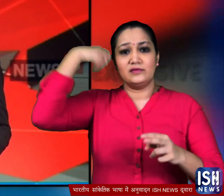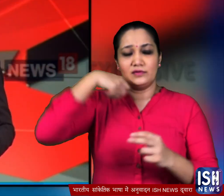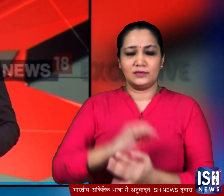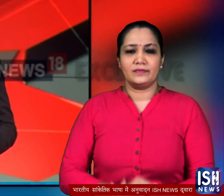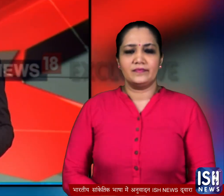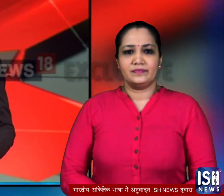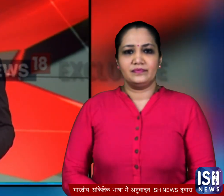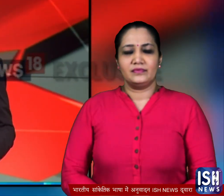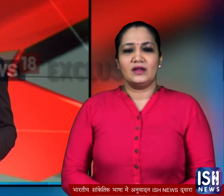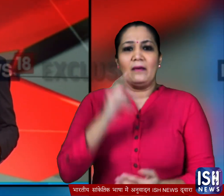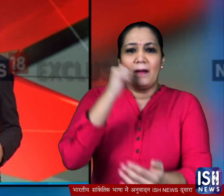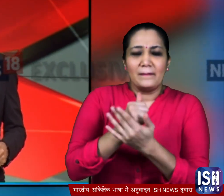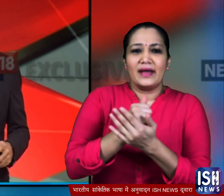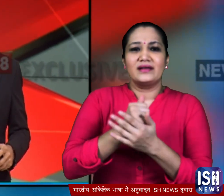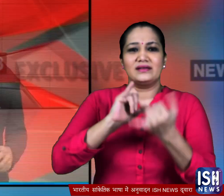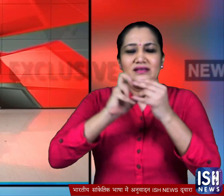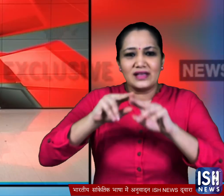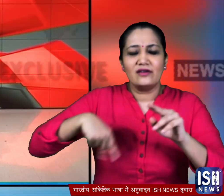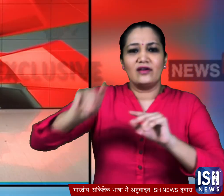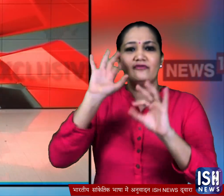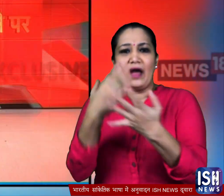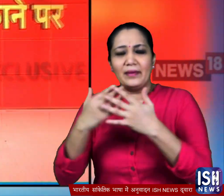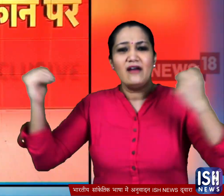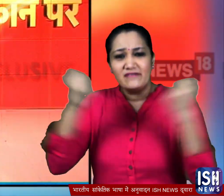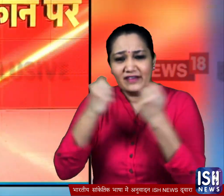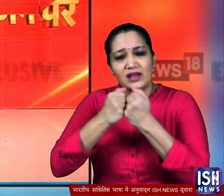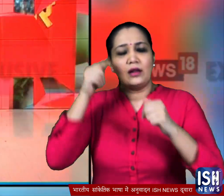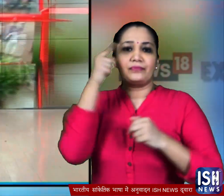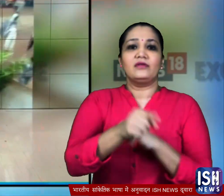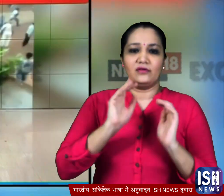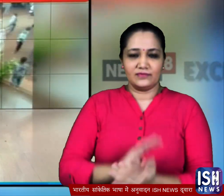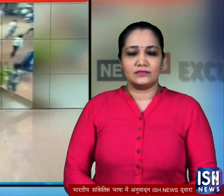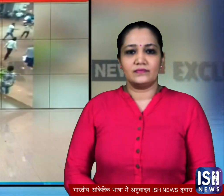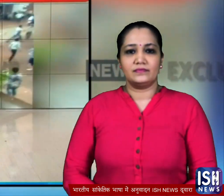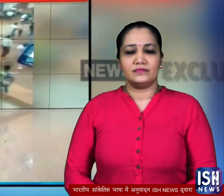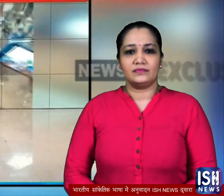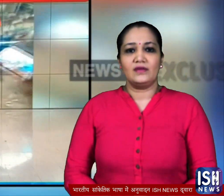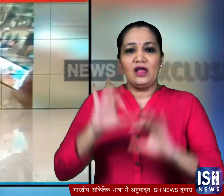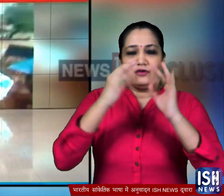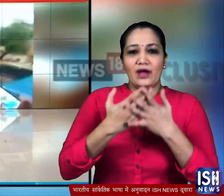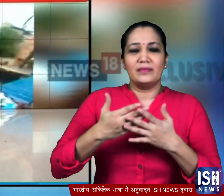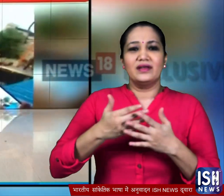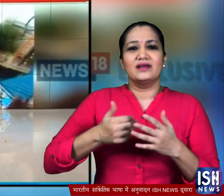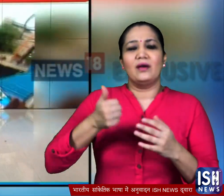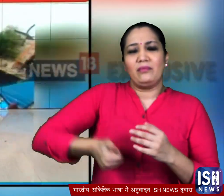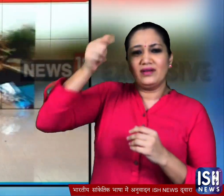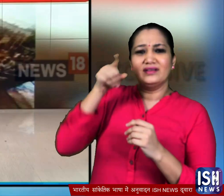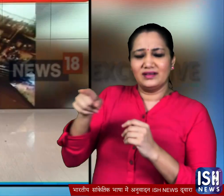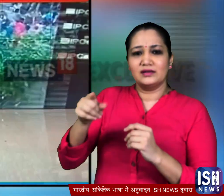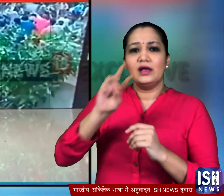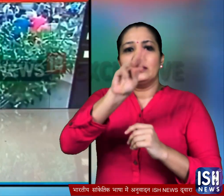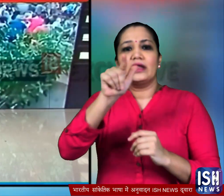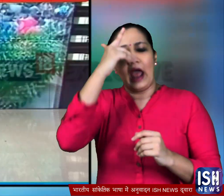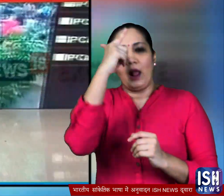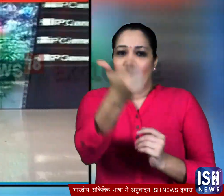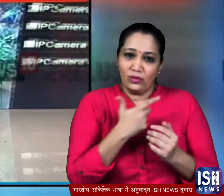सामने आई। वहां एक निजी बैंक के कर्मचारियों पर एक परिवार के साथ मारपीट का आरोप लगा। बताया गया कि परिवार के मुखिया ने बैंक से 3 लाख रुपए